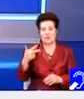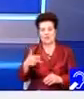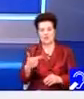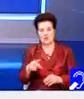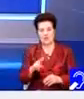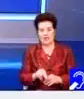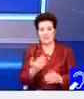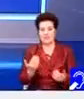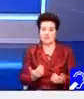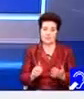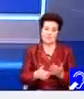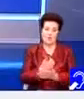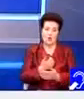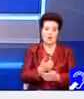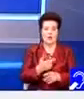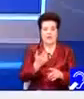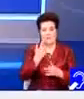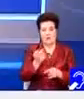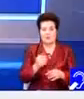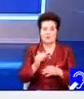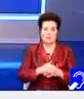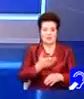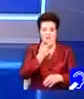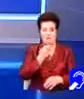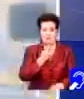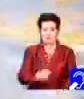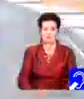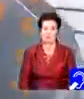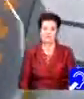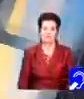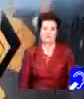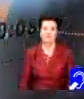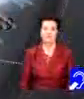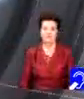Celsius. Acestea au fost informațiile. Să aveți o seară cât mai frumoasă!